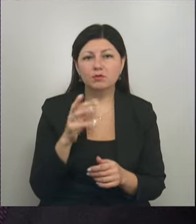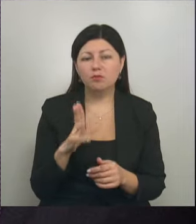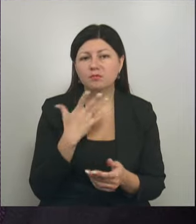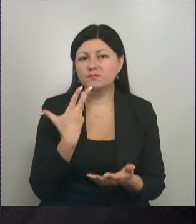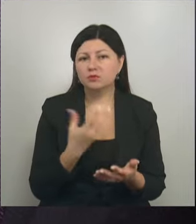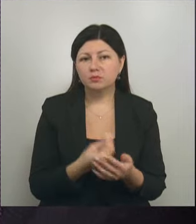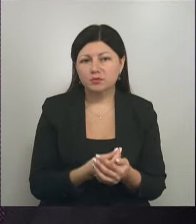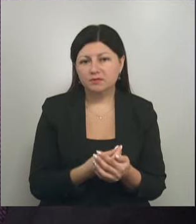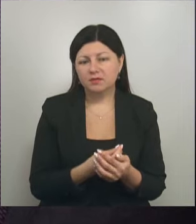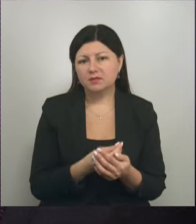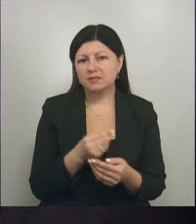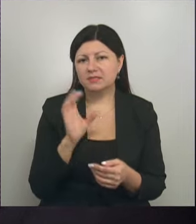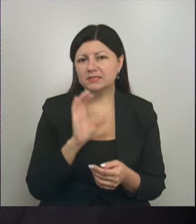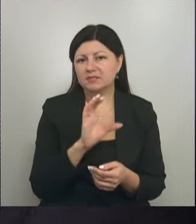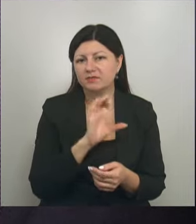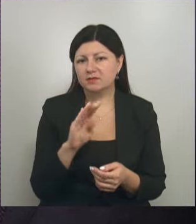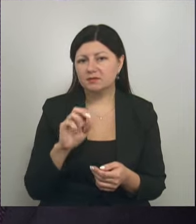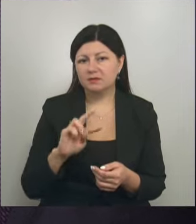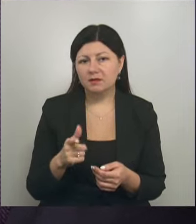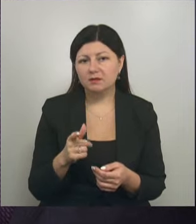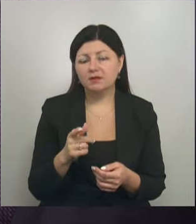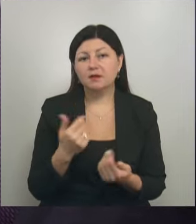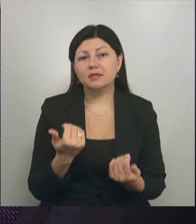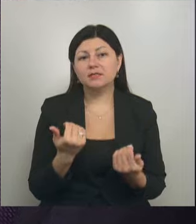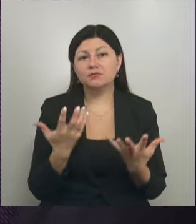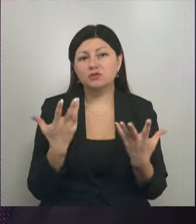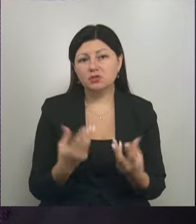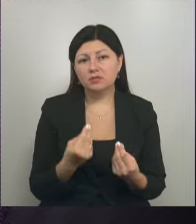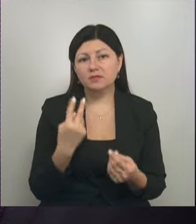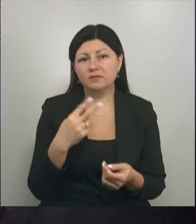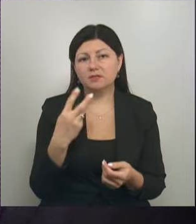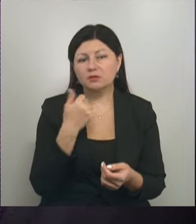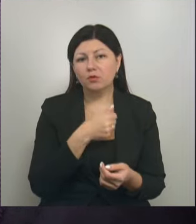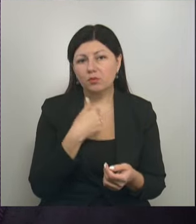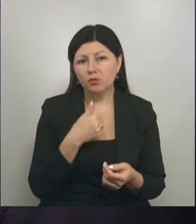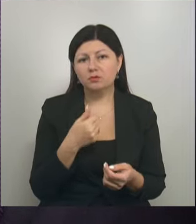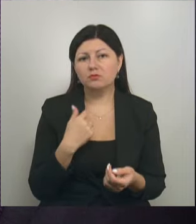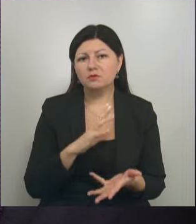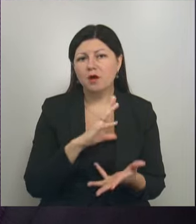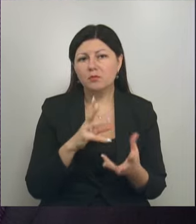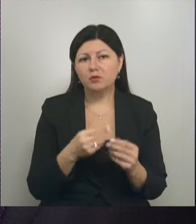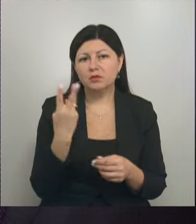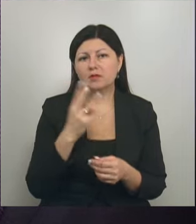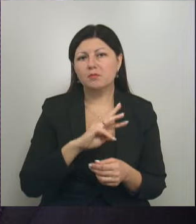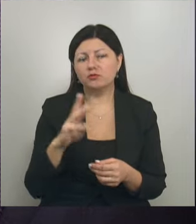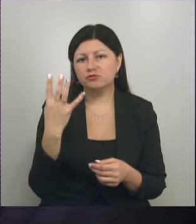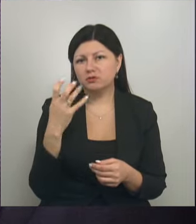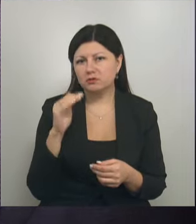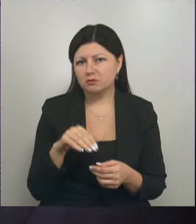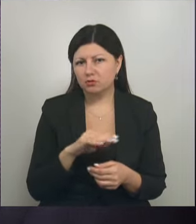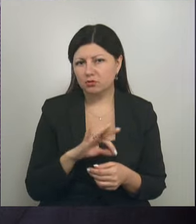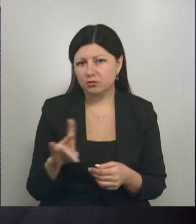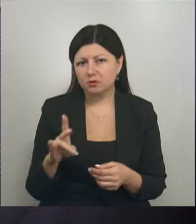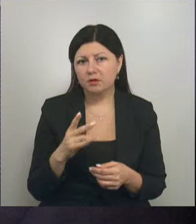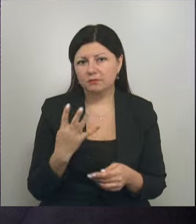компании «Северсталь» с объемом производства 800 тысяч тонн. На сегодняшний день, 2023 год, мы закрываем с объемом производства 3 миллиона 400 тысяч тонн. То есть